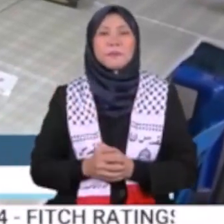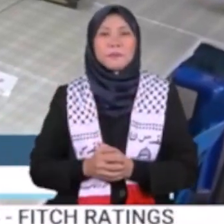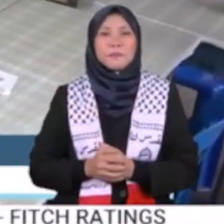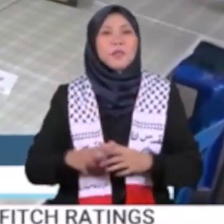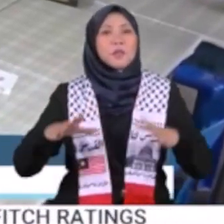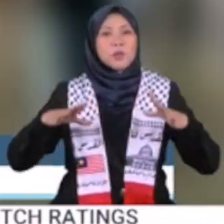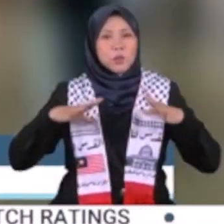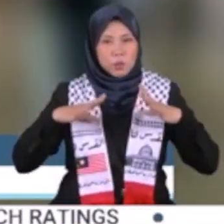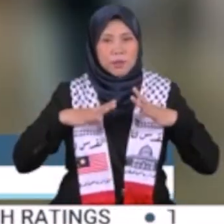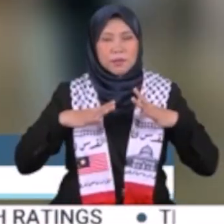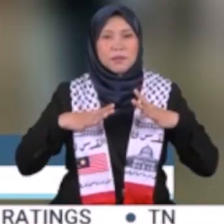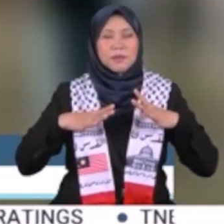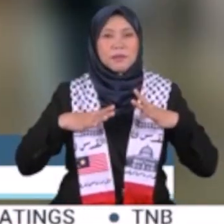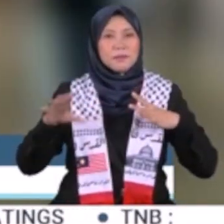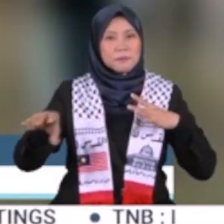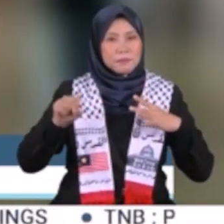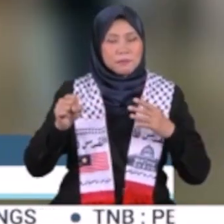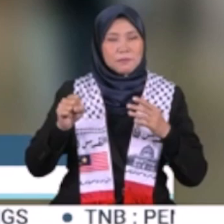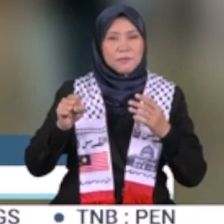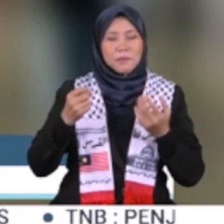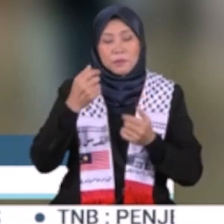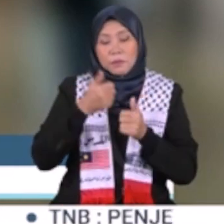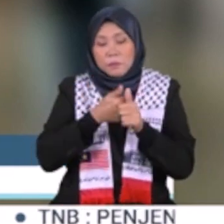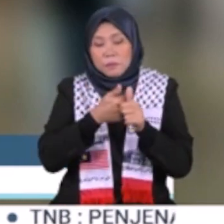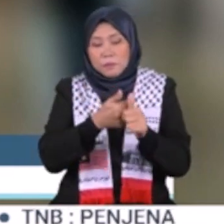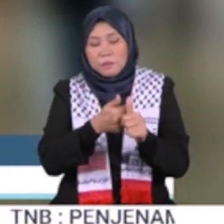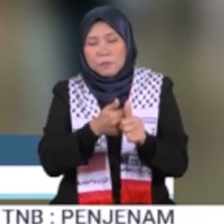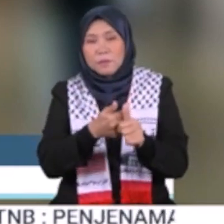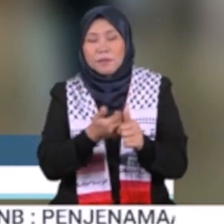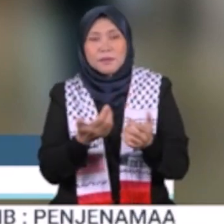Kemudian cuti bencana diambil dengan merujuk kepada